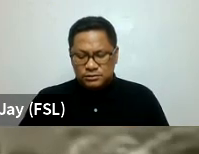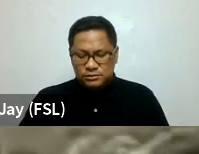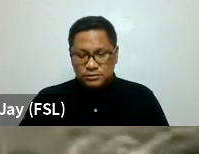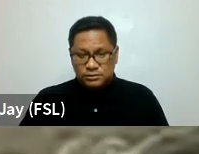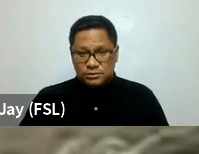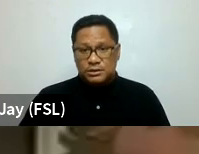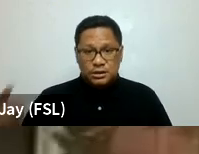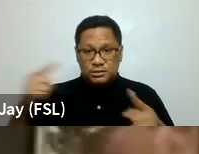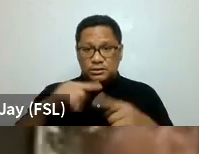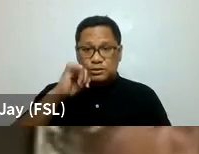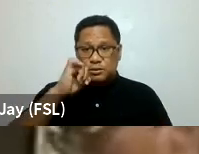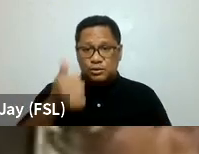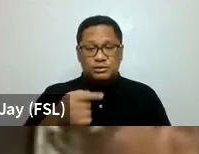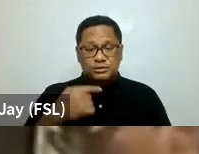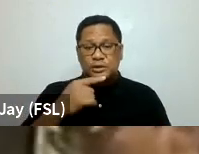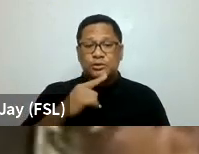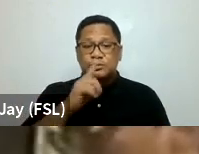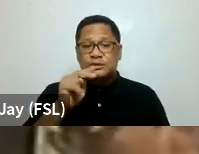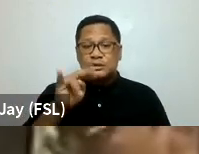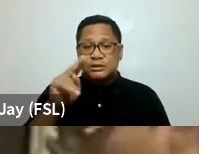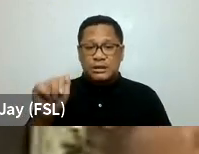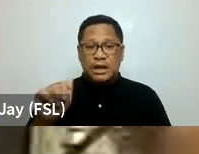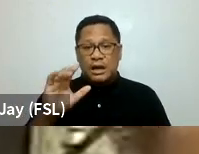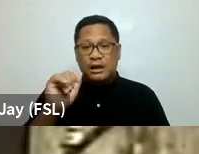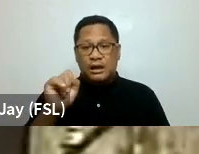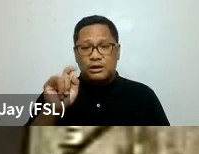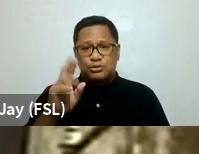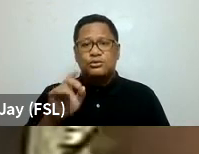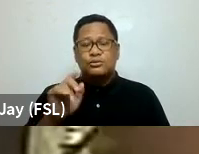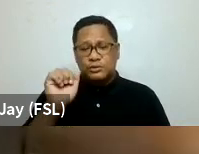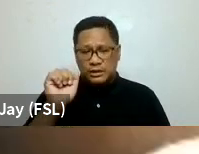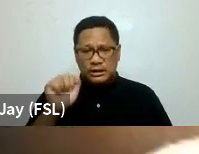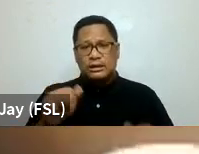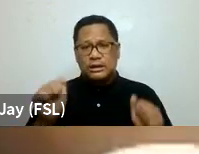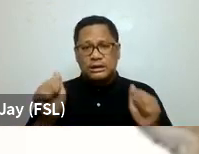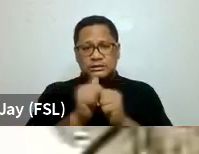Hanggang bukas po muli, ako si Nina Castro, ang kasama ninyong magnegosyo.